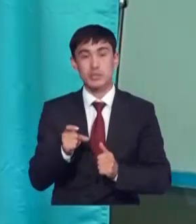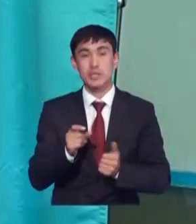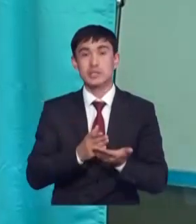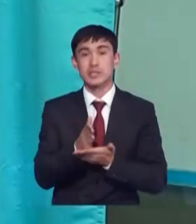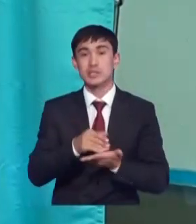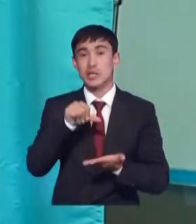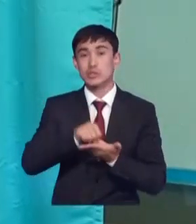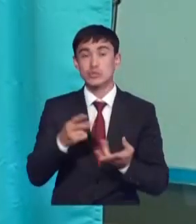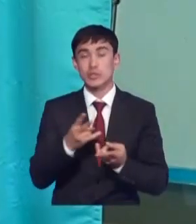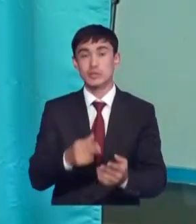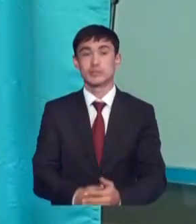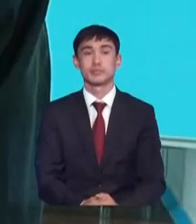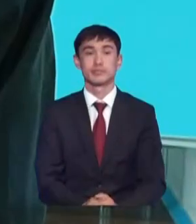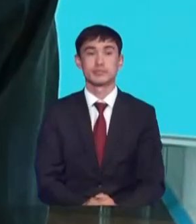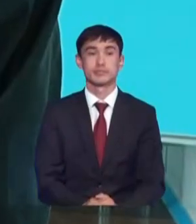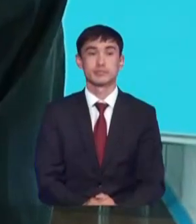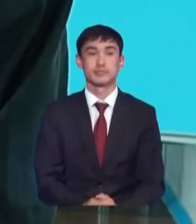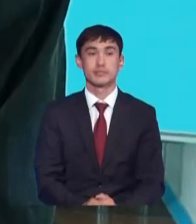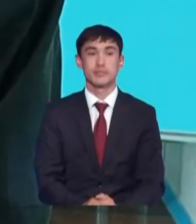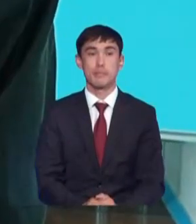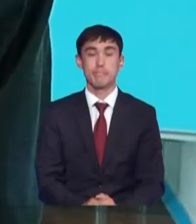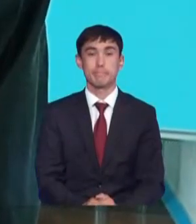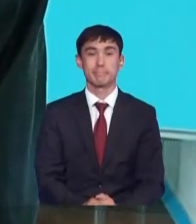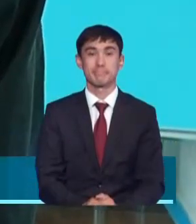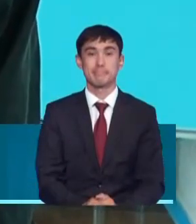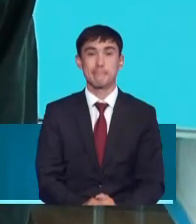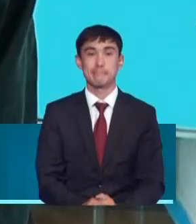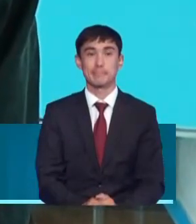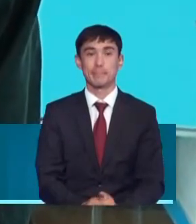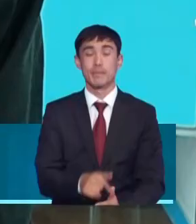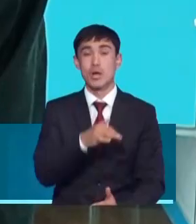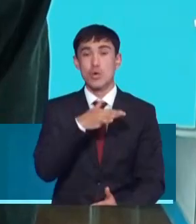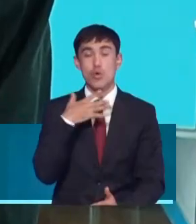болмауы тиіс деген тұжырымда. Көп түрген жасым бар.